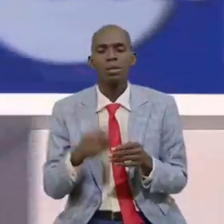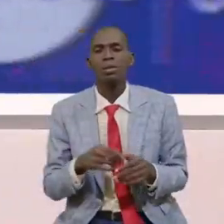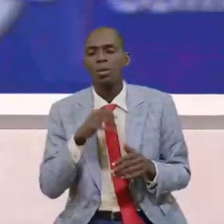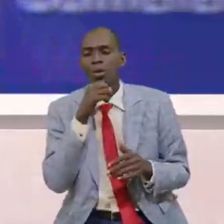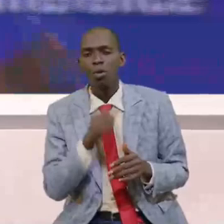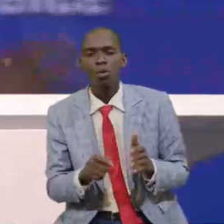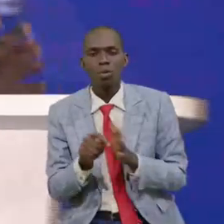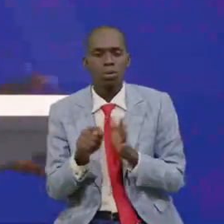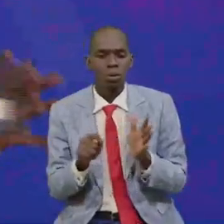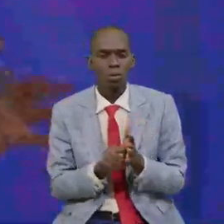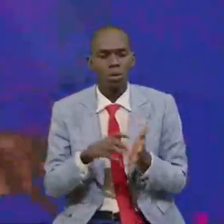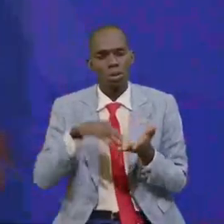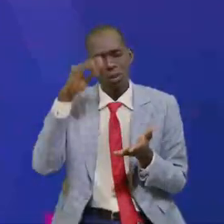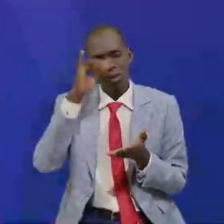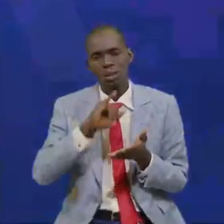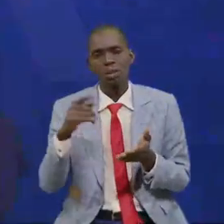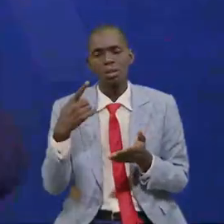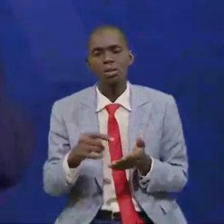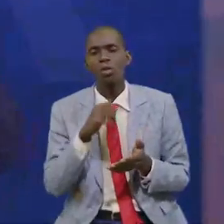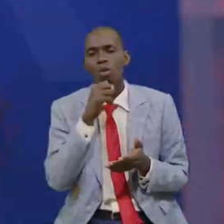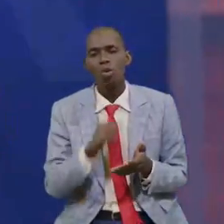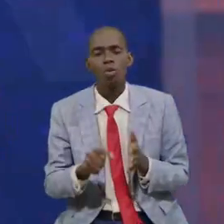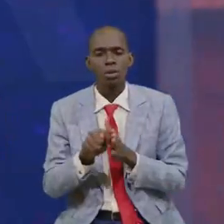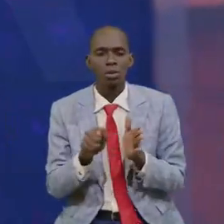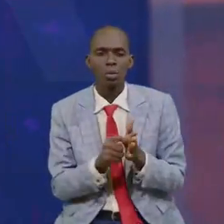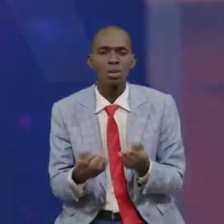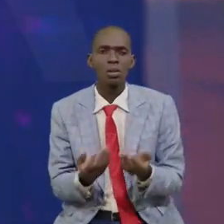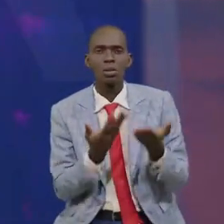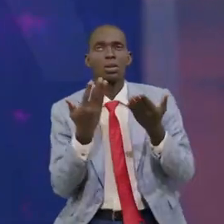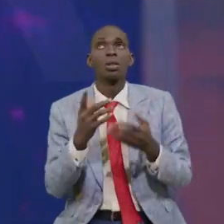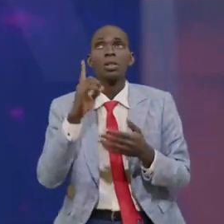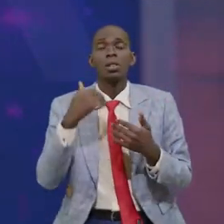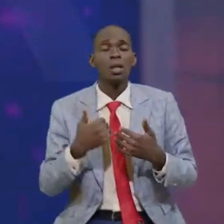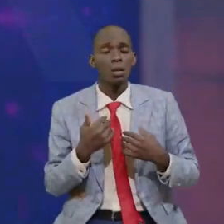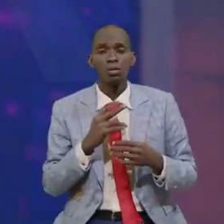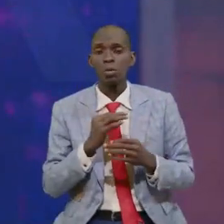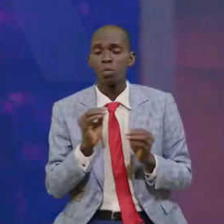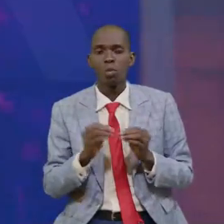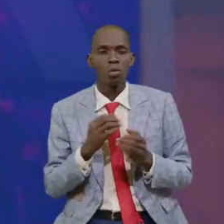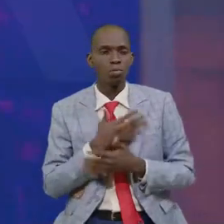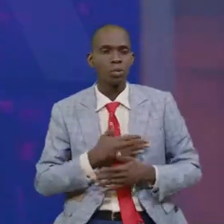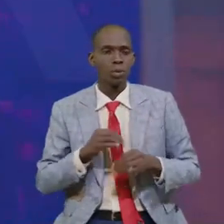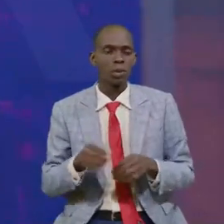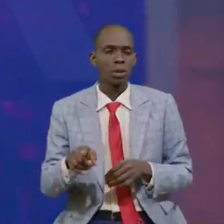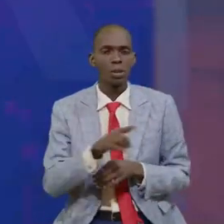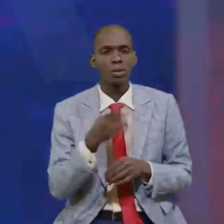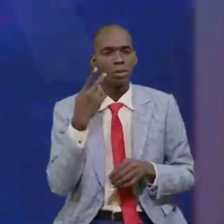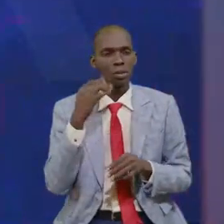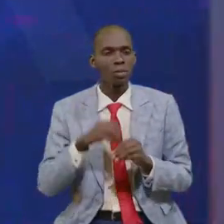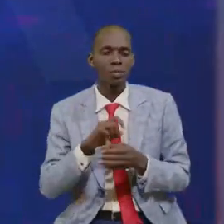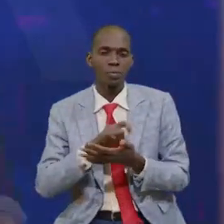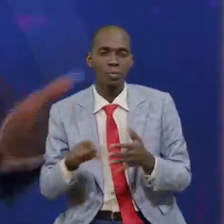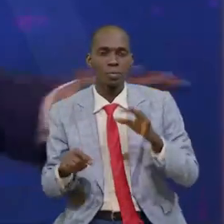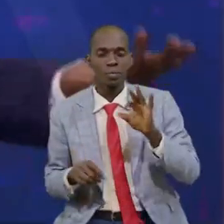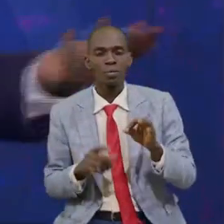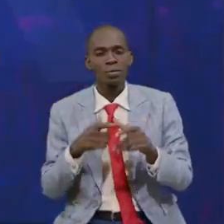tous les sacrifices de l'Ancien Testament, il ne prend plus plaisir en cela. Dans le verset 9, il dit ensuite,